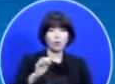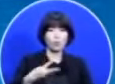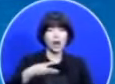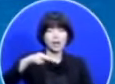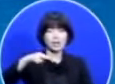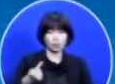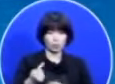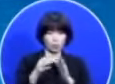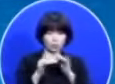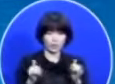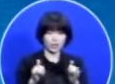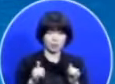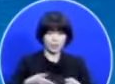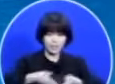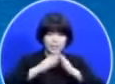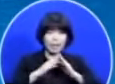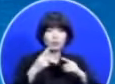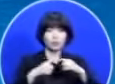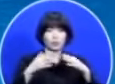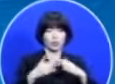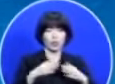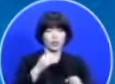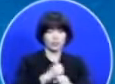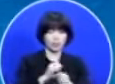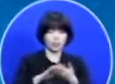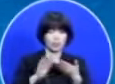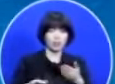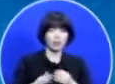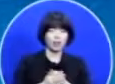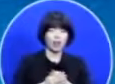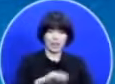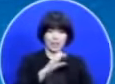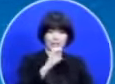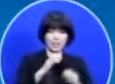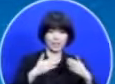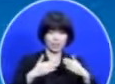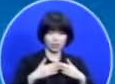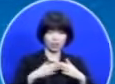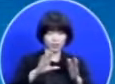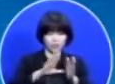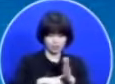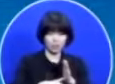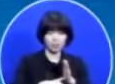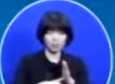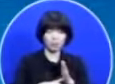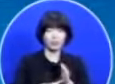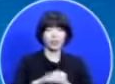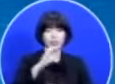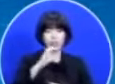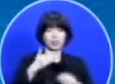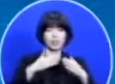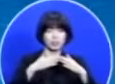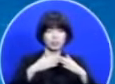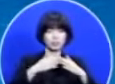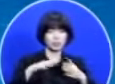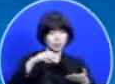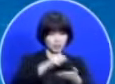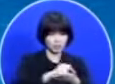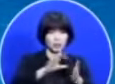아 세운 교회입니다 그 캐톨릭 시대의 개털리고 교회가 지배하던